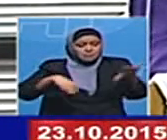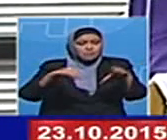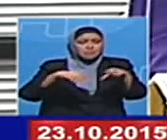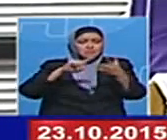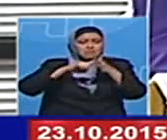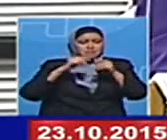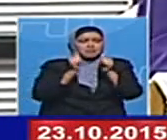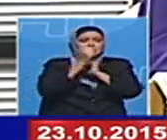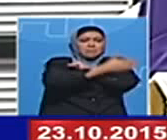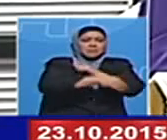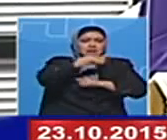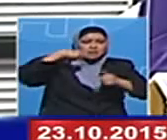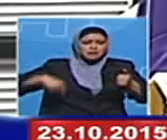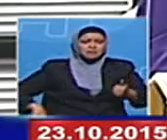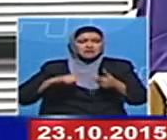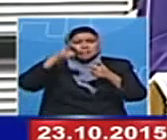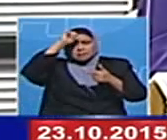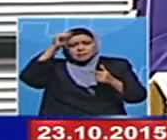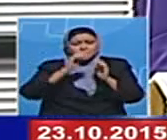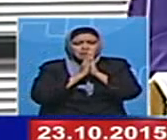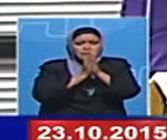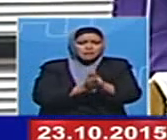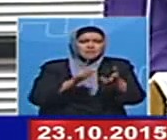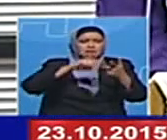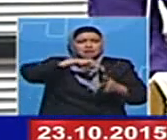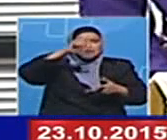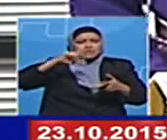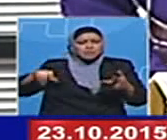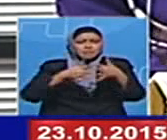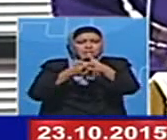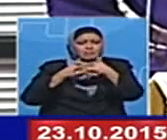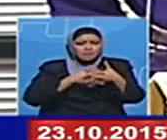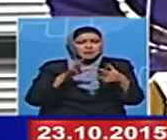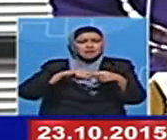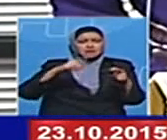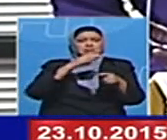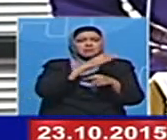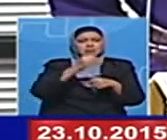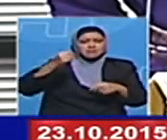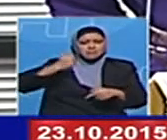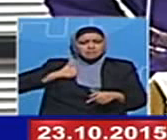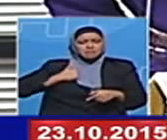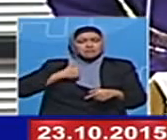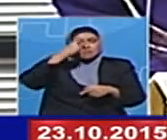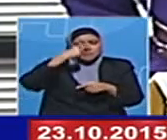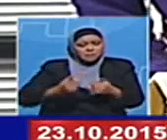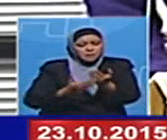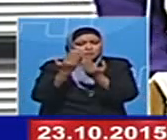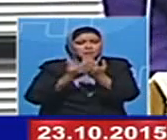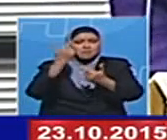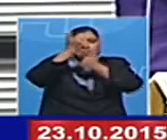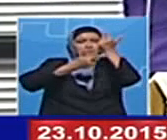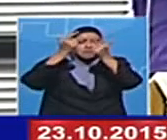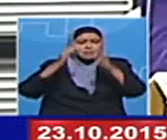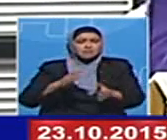dengan negara China India Myanmar Nepal Sri Lanka Amerika Syarikat dan Kanada di samping itu untuk memudahkan pelancong